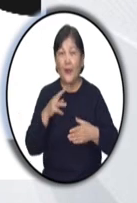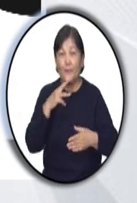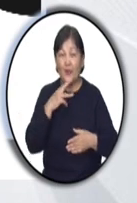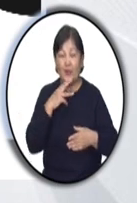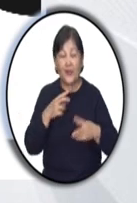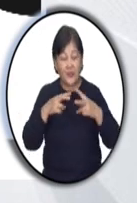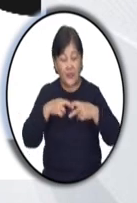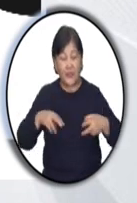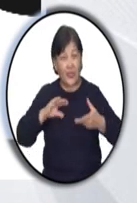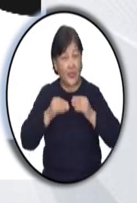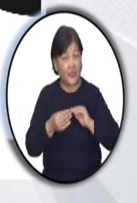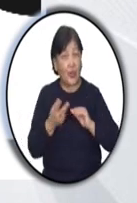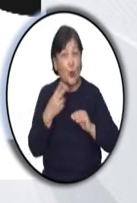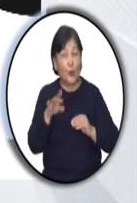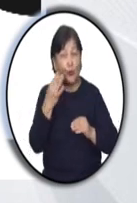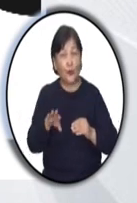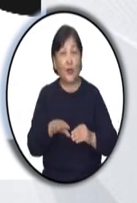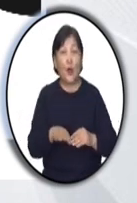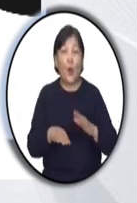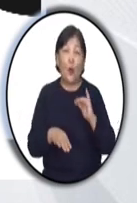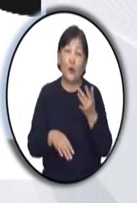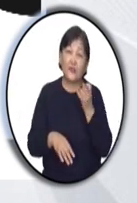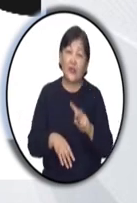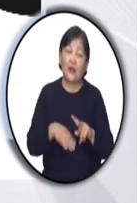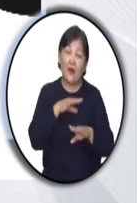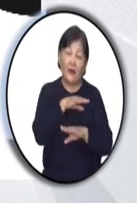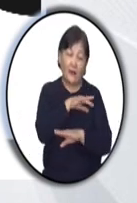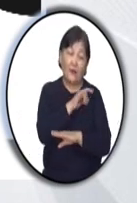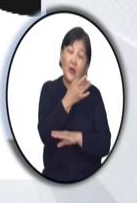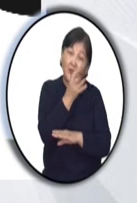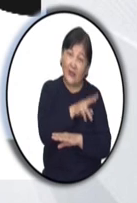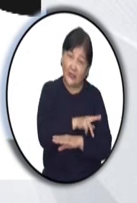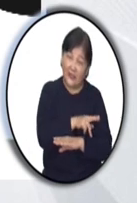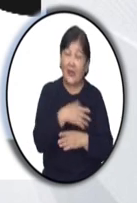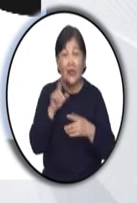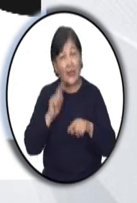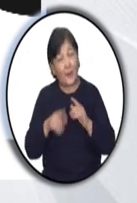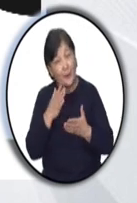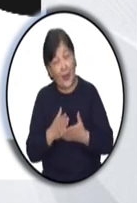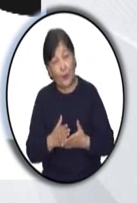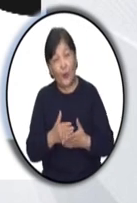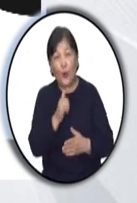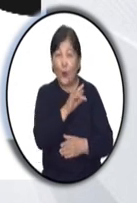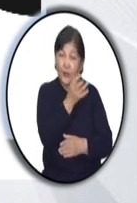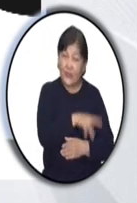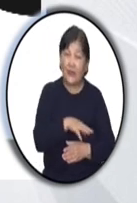төвлөрүүлээ. За энэ мэдээлэл шинжилгээ хийсний үр дүнд нэгдүгээрт нь бид нар урсгал данс маань бол урт хугацаанд их алдагдaltaа